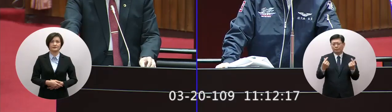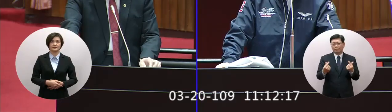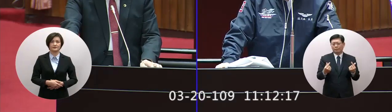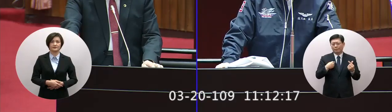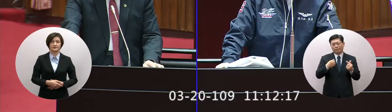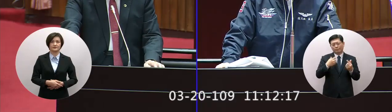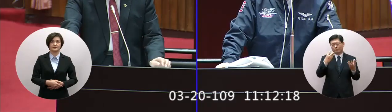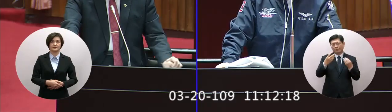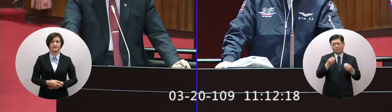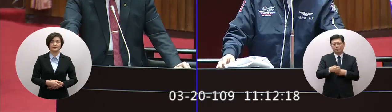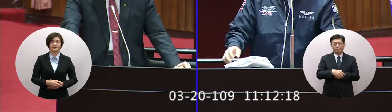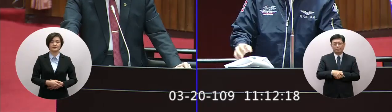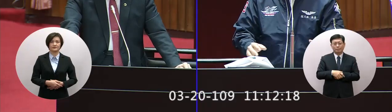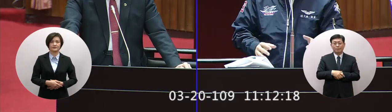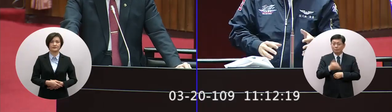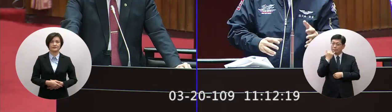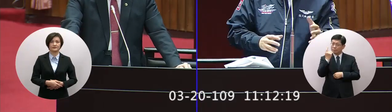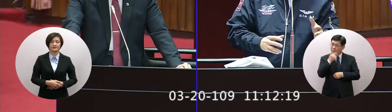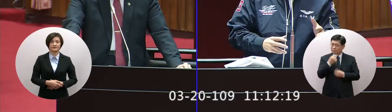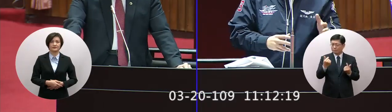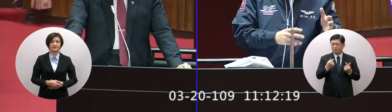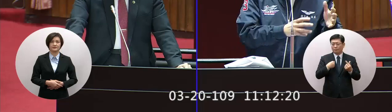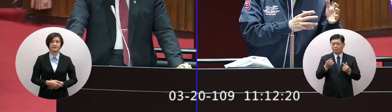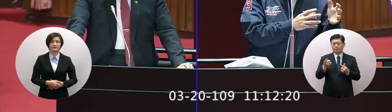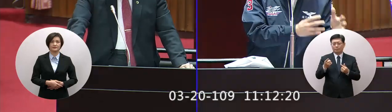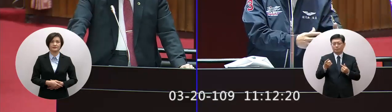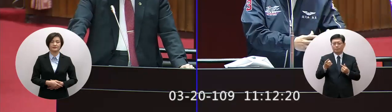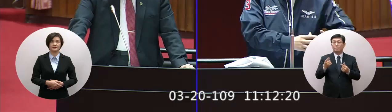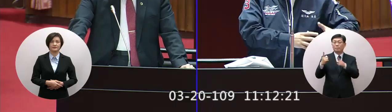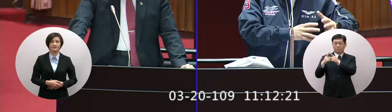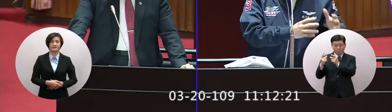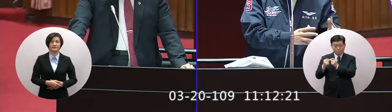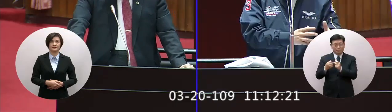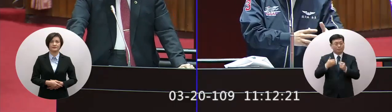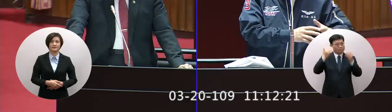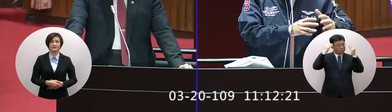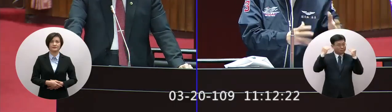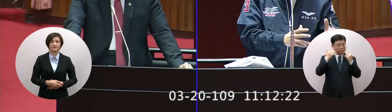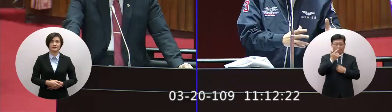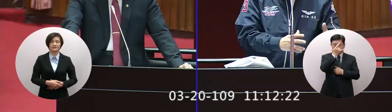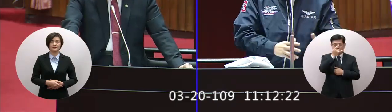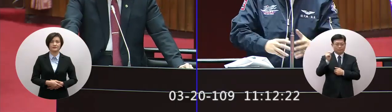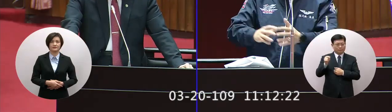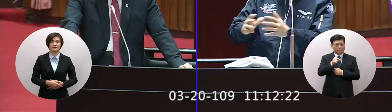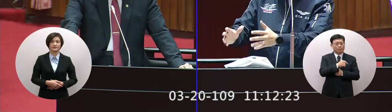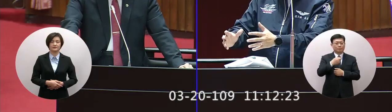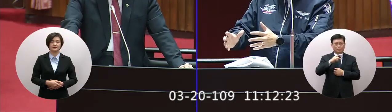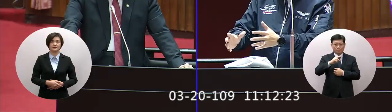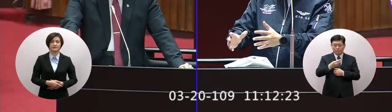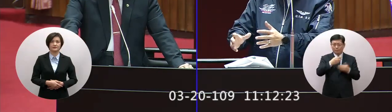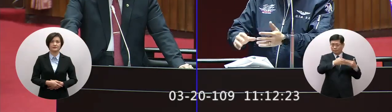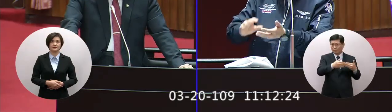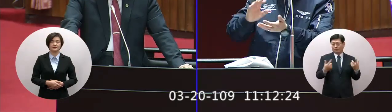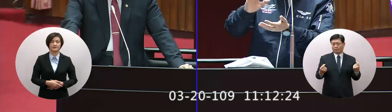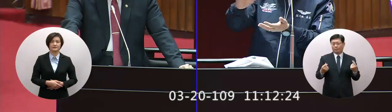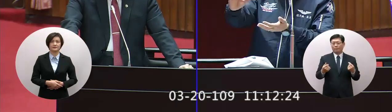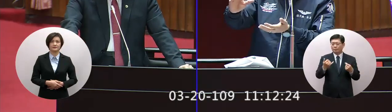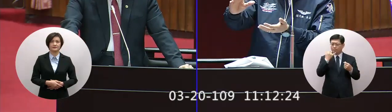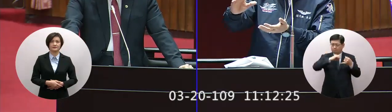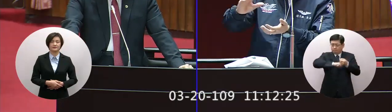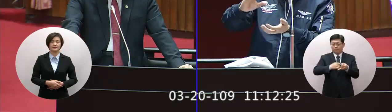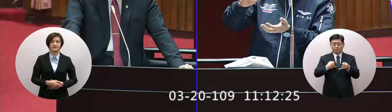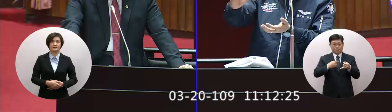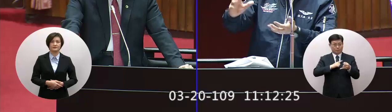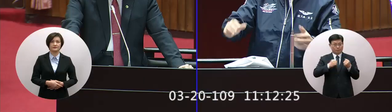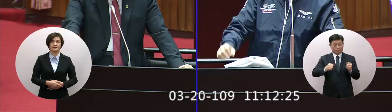乎比较不明确，所以我们有没有可能像譬如说像这个日本、像韩国、像德国，甚至像中国一样，我们也可以预定